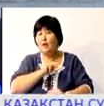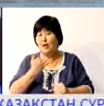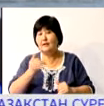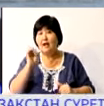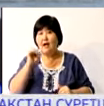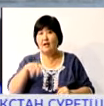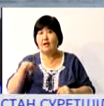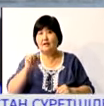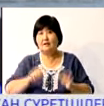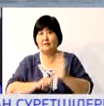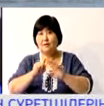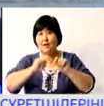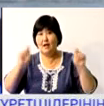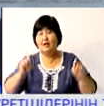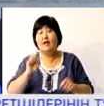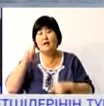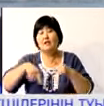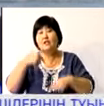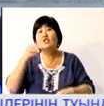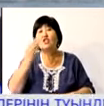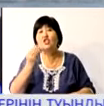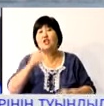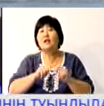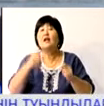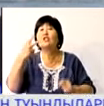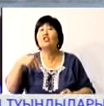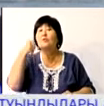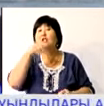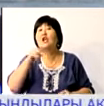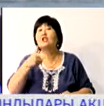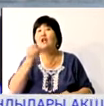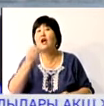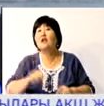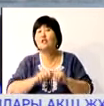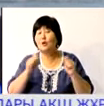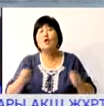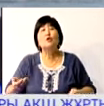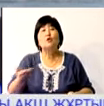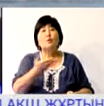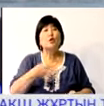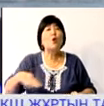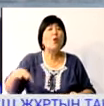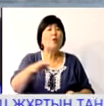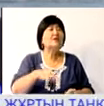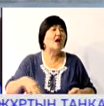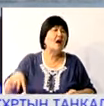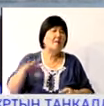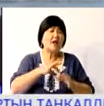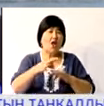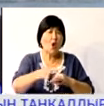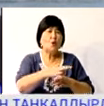отыр. Енді жылы алмашылық болса Шелде қосылады. 20-шы жылы Жалағашта қосылады. Сонымен біз облыста барлық